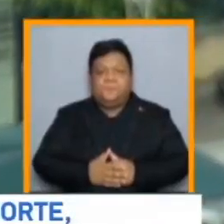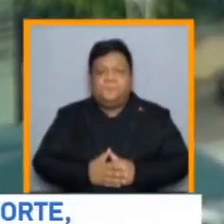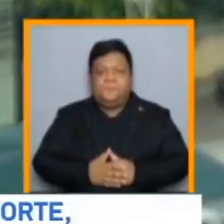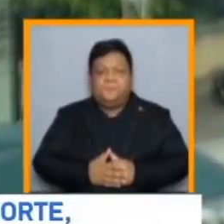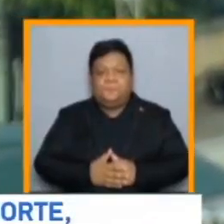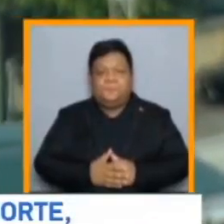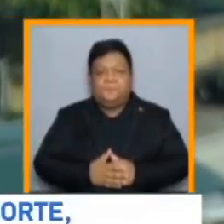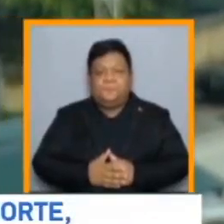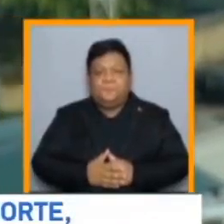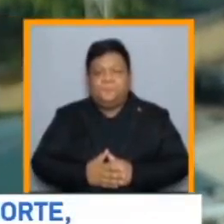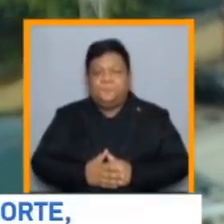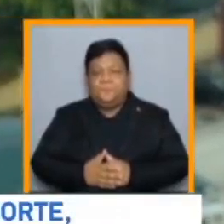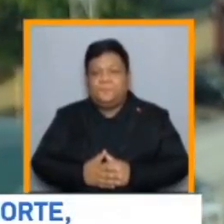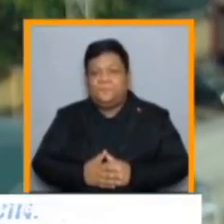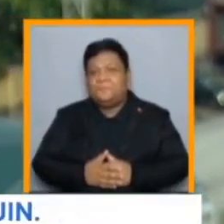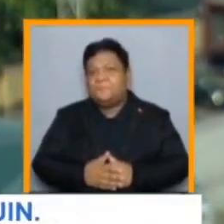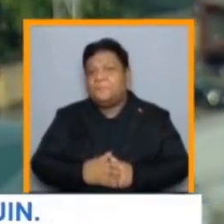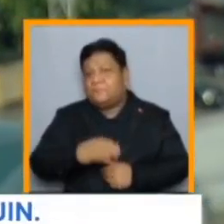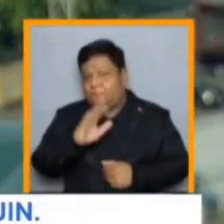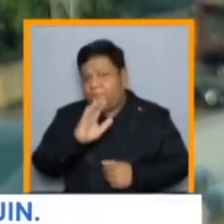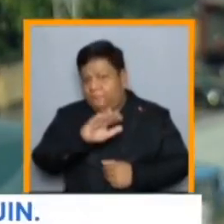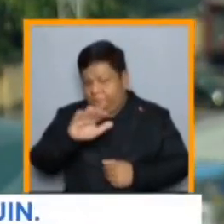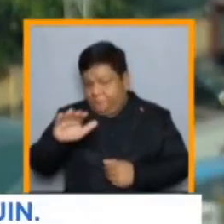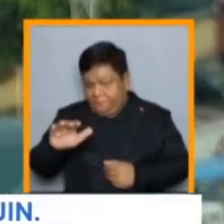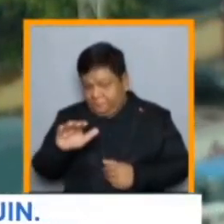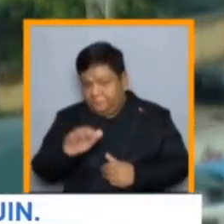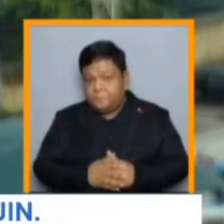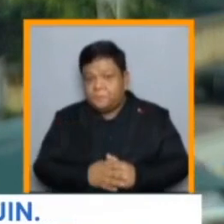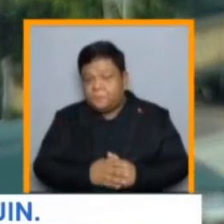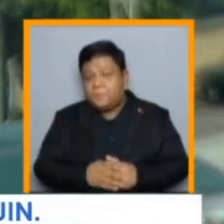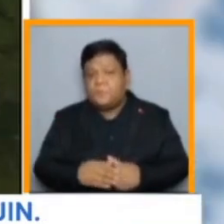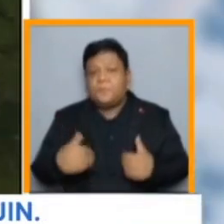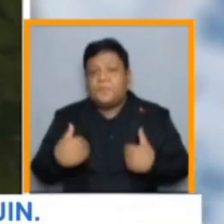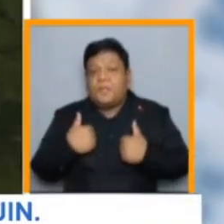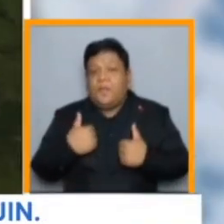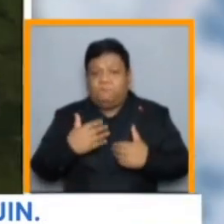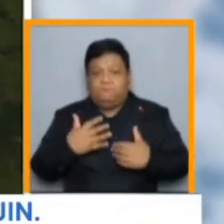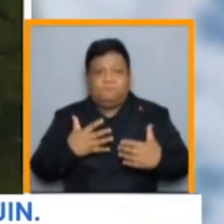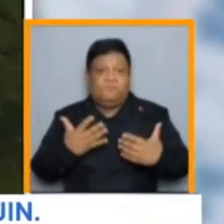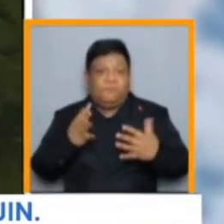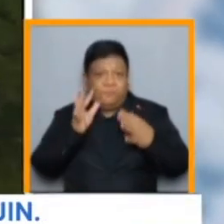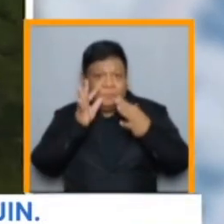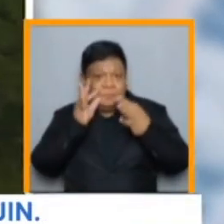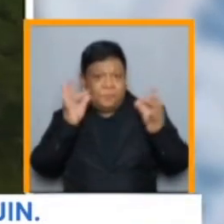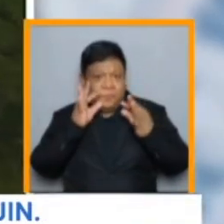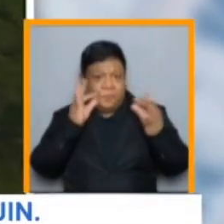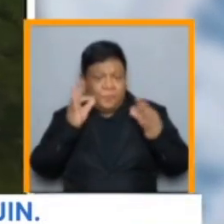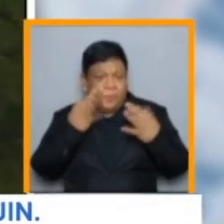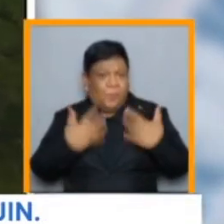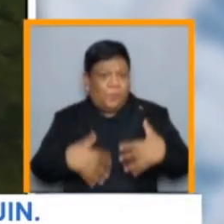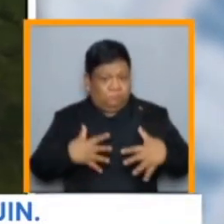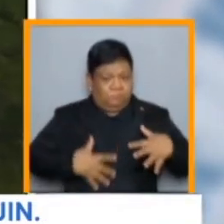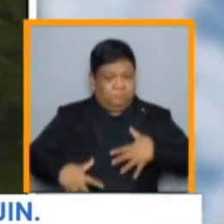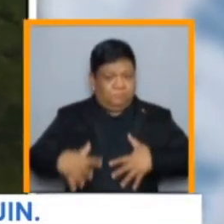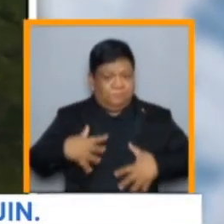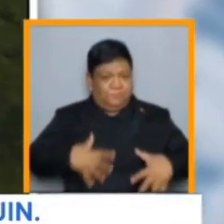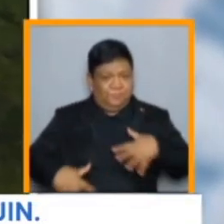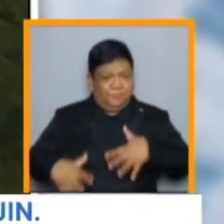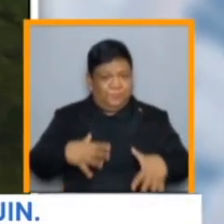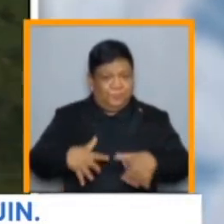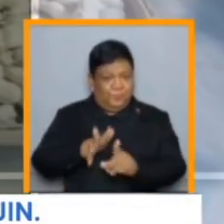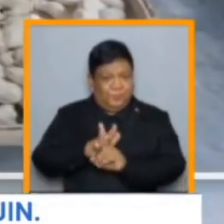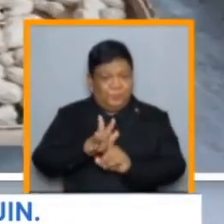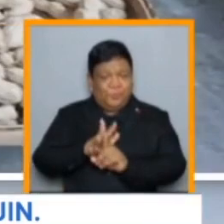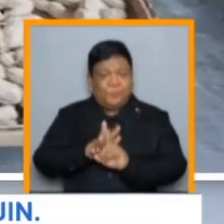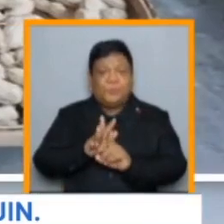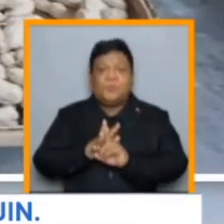fierce ang isang meowdel, suot ang kanyang mga OOTD. Meet Choco, ang passionista fur baby ni Leia Custodio. Mula